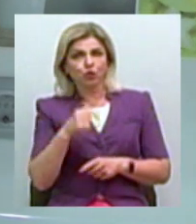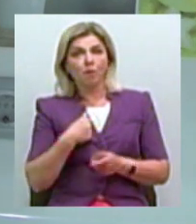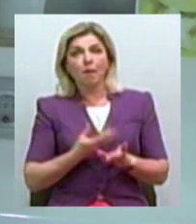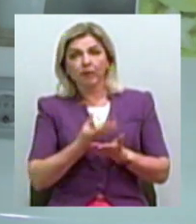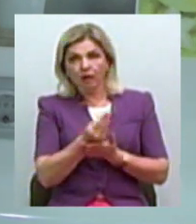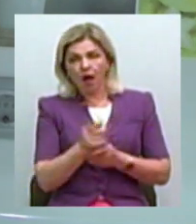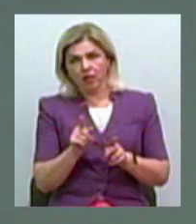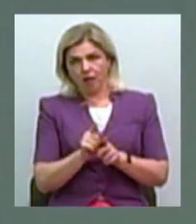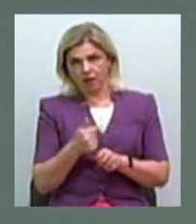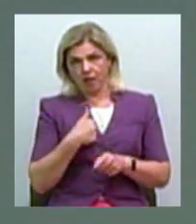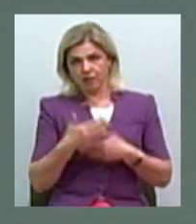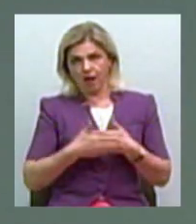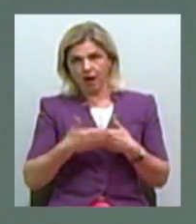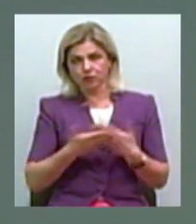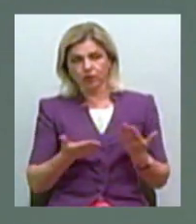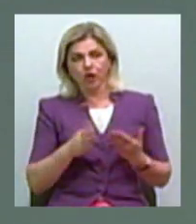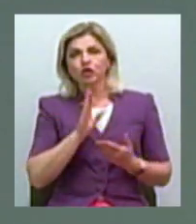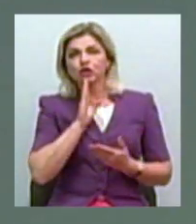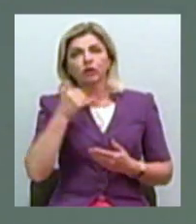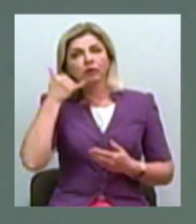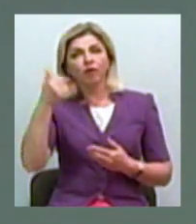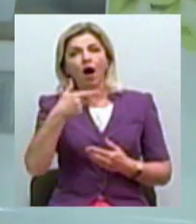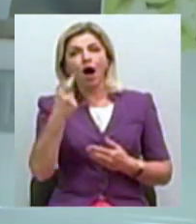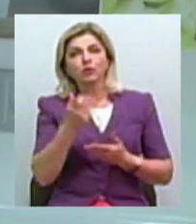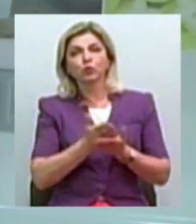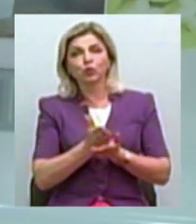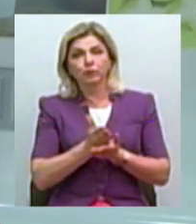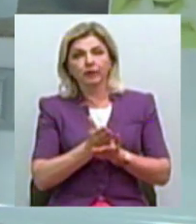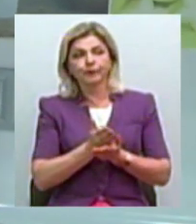нас так карають. Жінка телефонувала до газової служби.